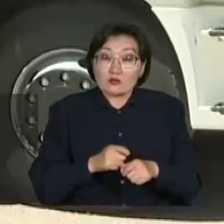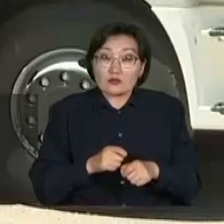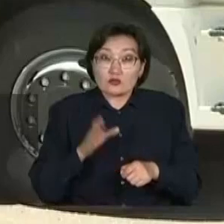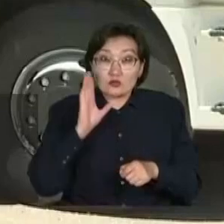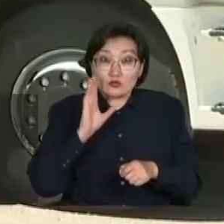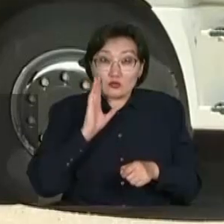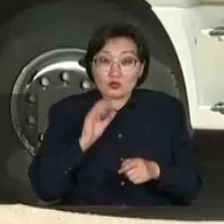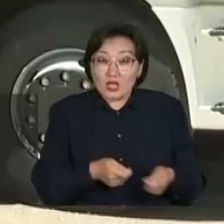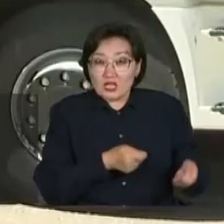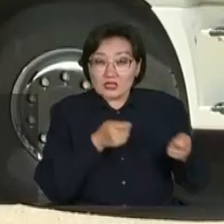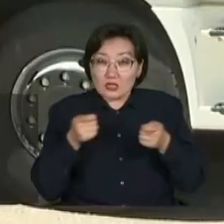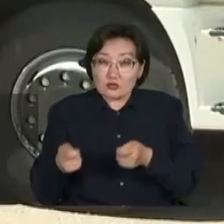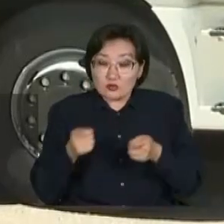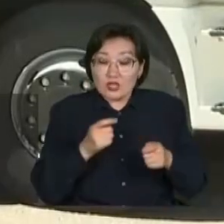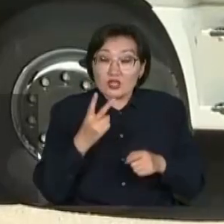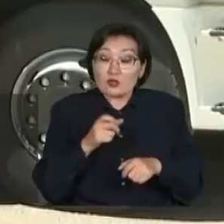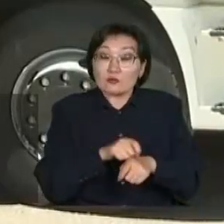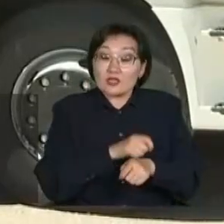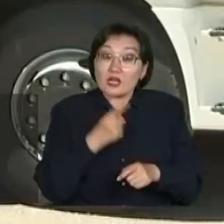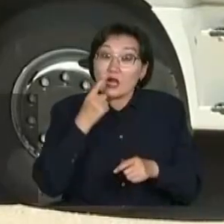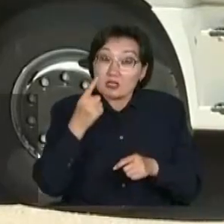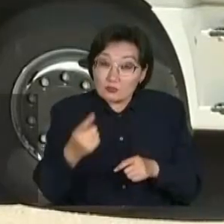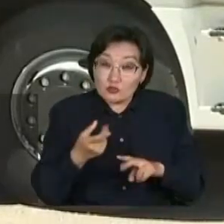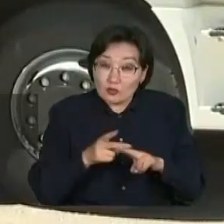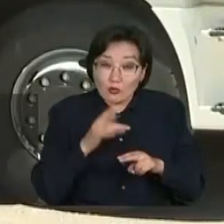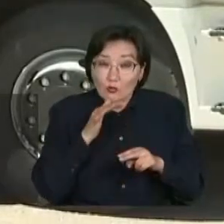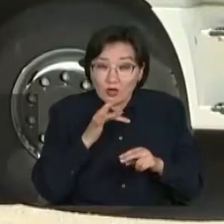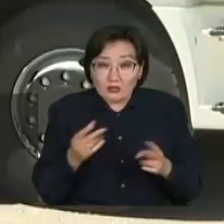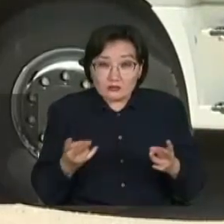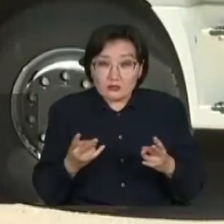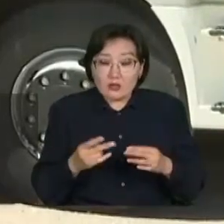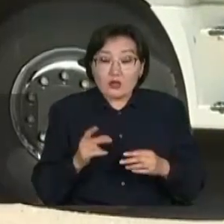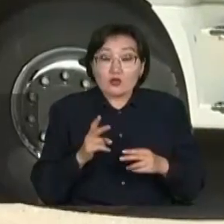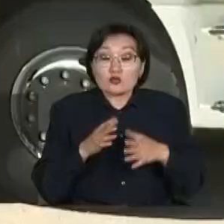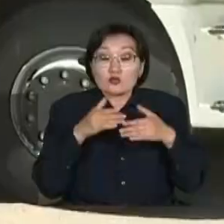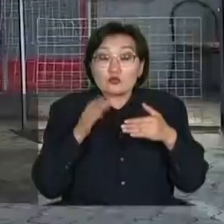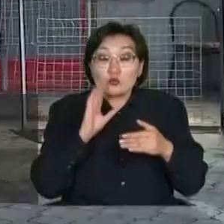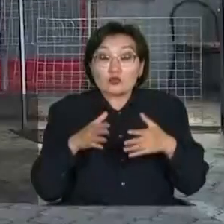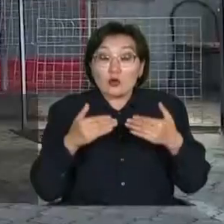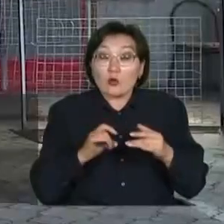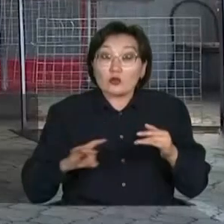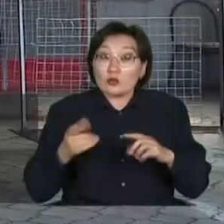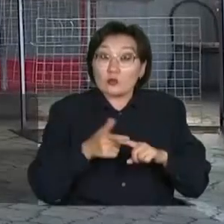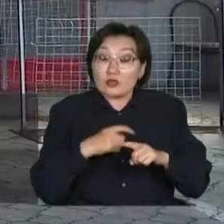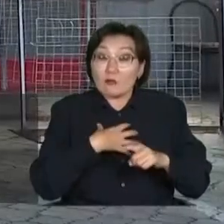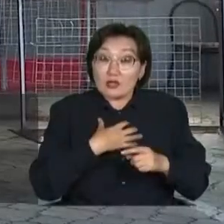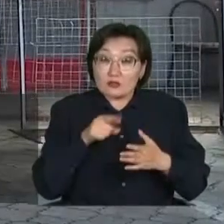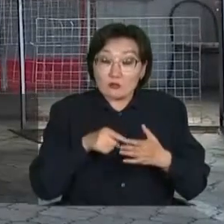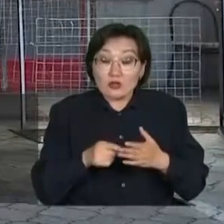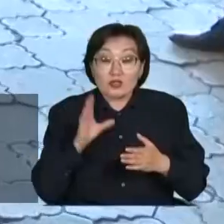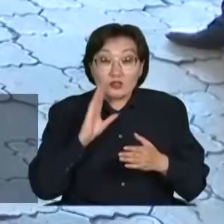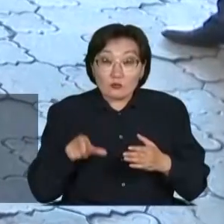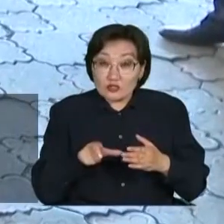тасу, оның өз уақыт болып табылады. Сусыз аудандарда өте бұл маңызды мәселе болып табылады. Жамбылда жолдардың жаңаруы